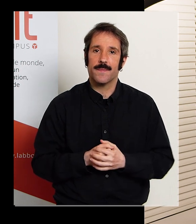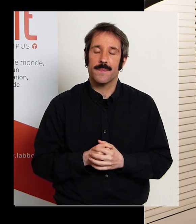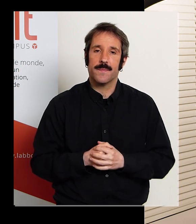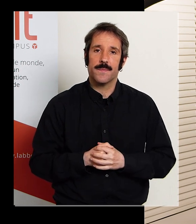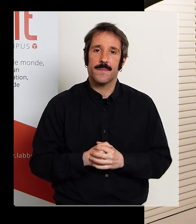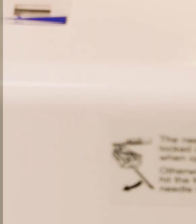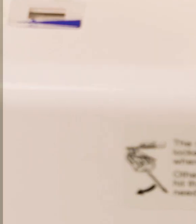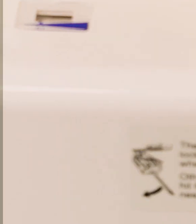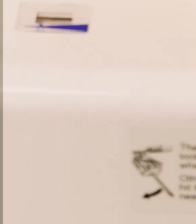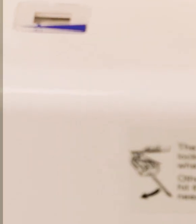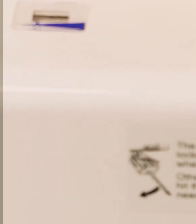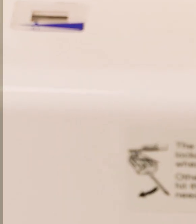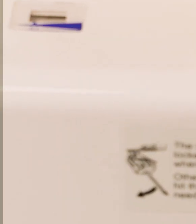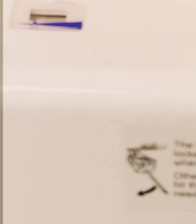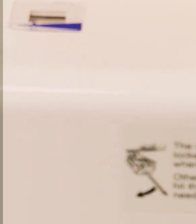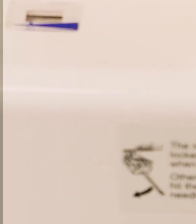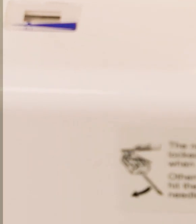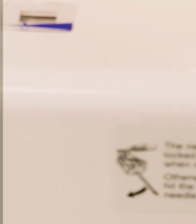verte.